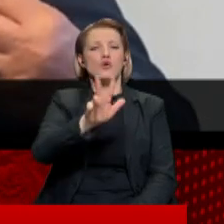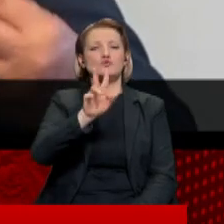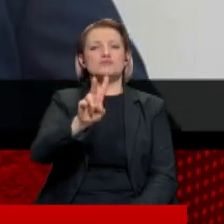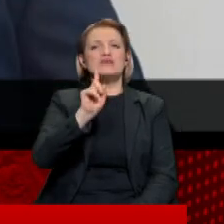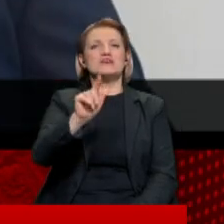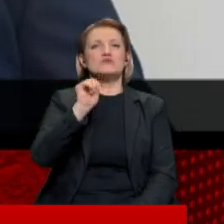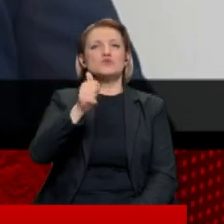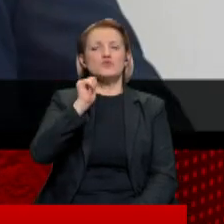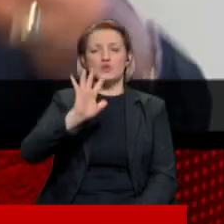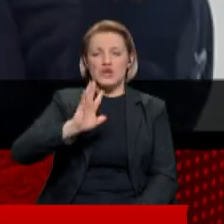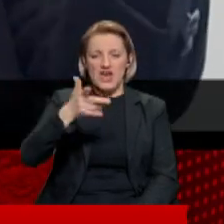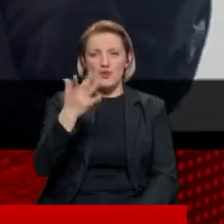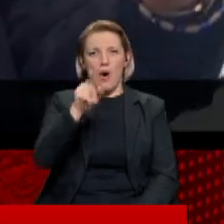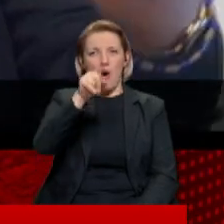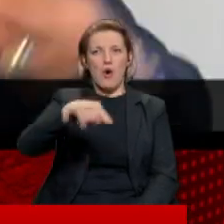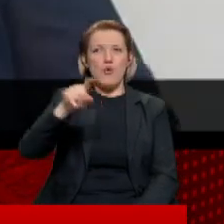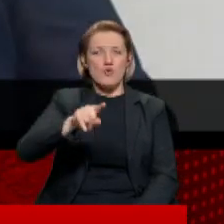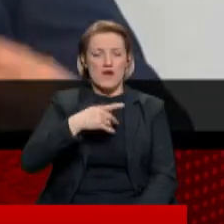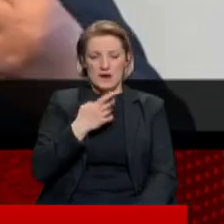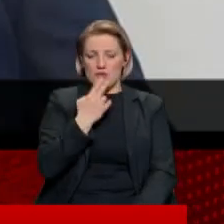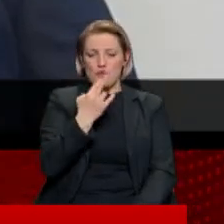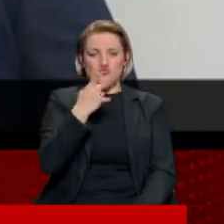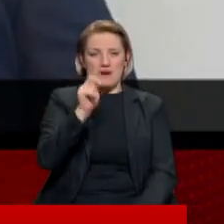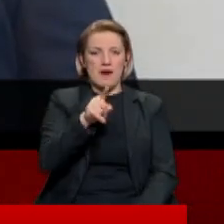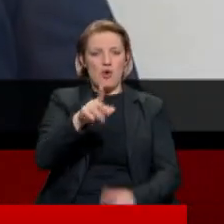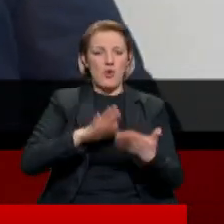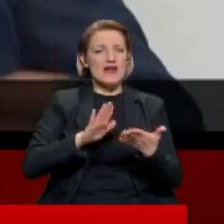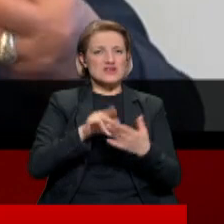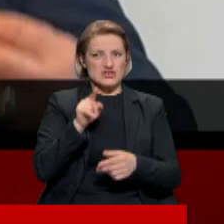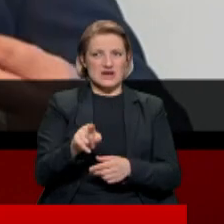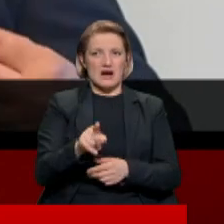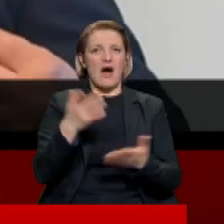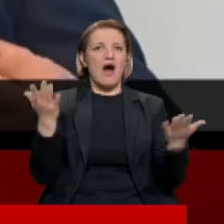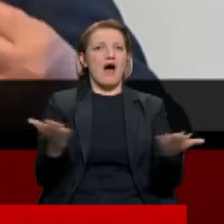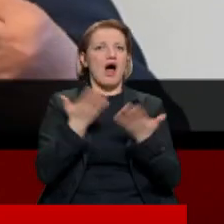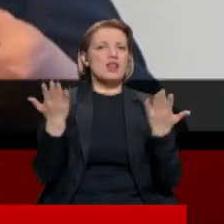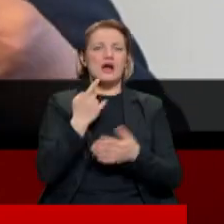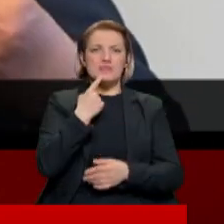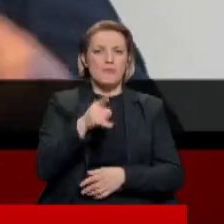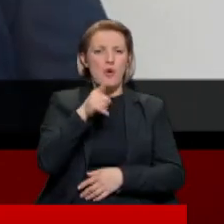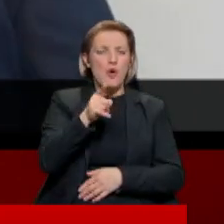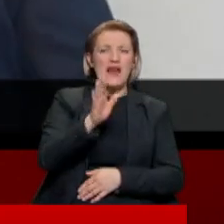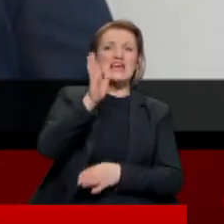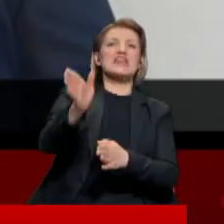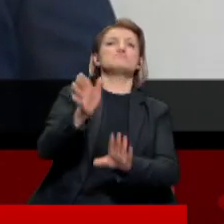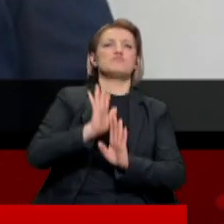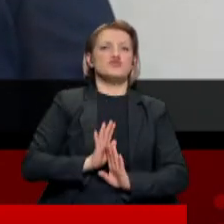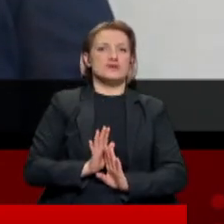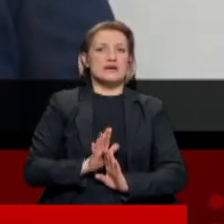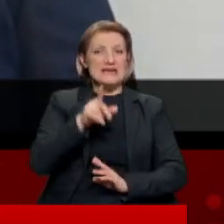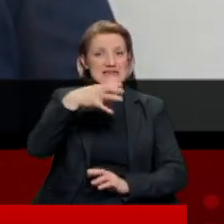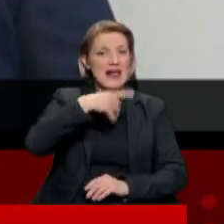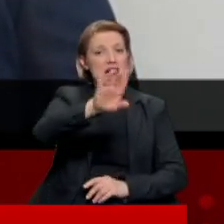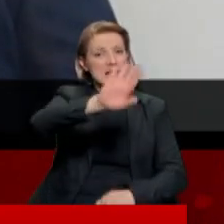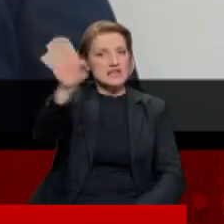31 gün geçmiş, oradaki kürsüde konuşan o arkadaşım hala demek ki oraya gitmemiş.